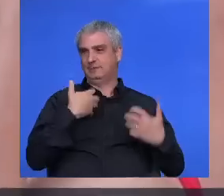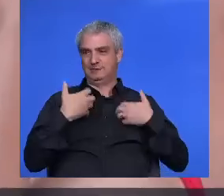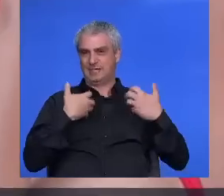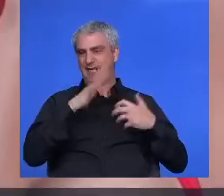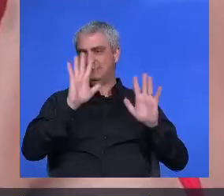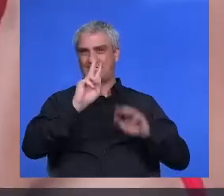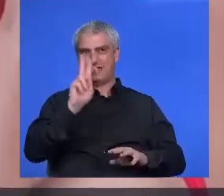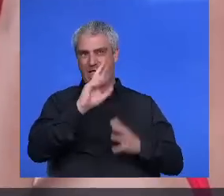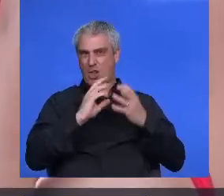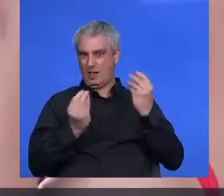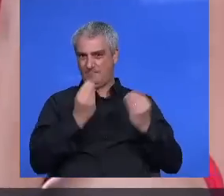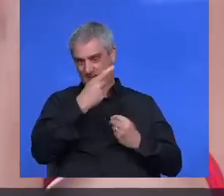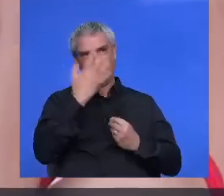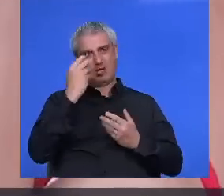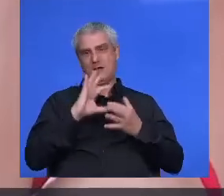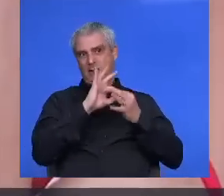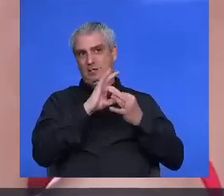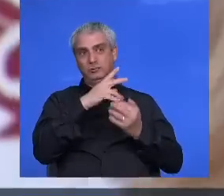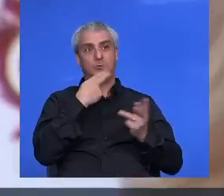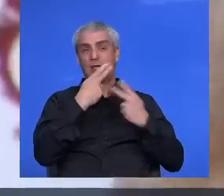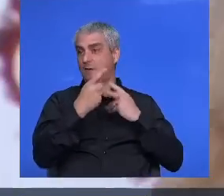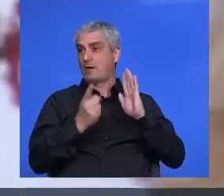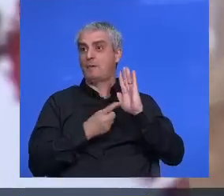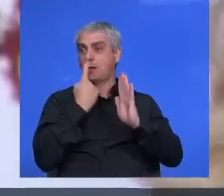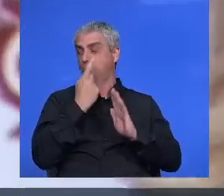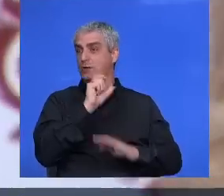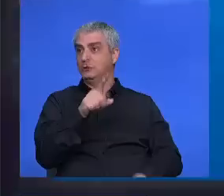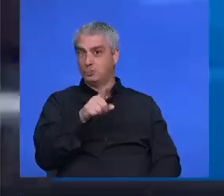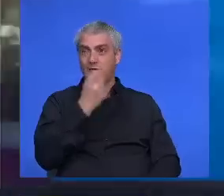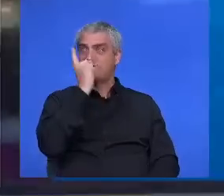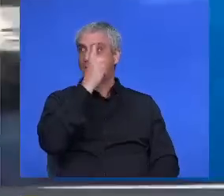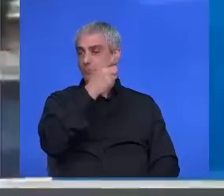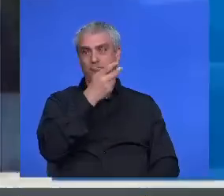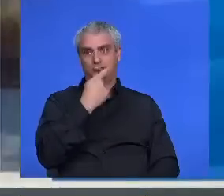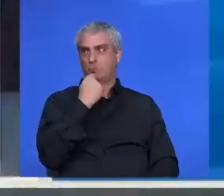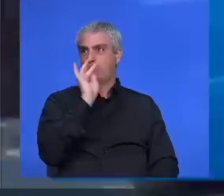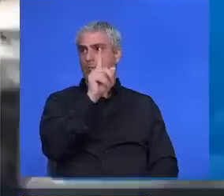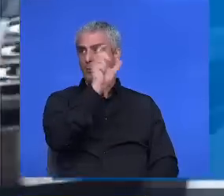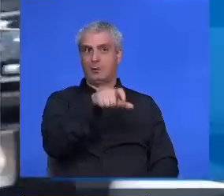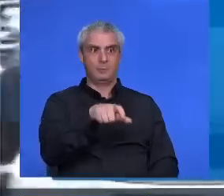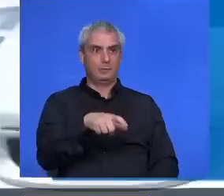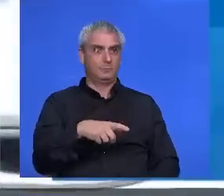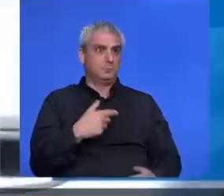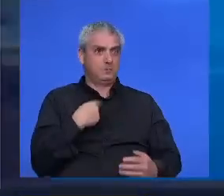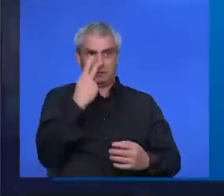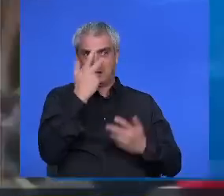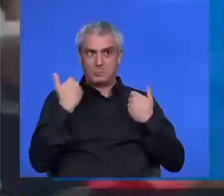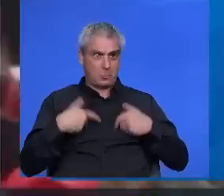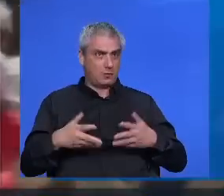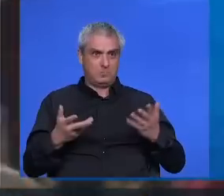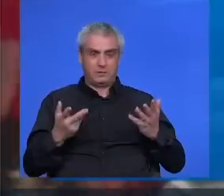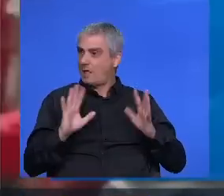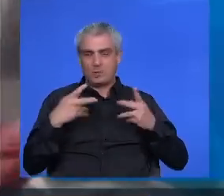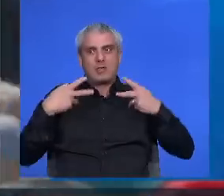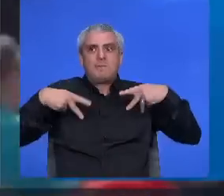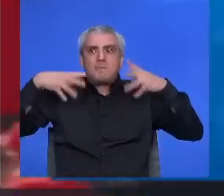אינטימי. דניאלס הגיבה אמש לראשונה לאישום ולאיומים המושמעים לעברה. I've seen him naked. He's a lot, there's no way he can be scarier with